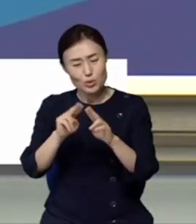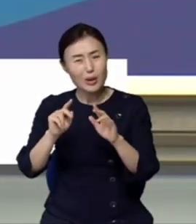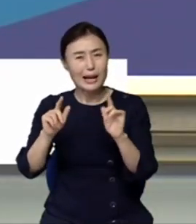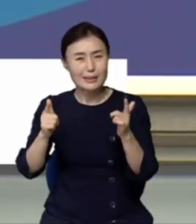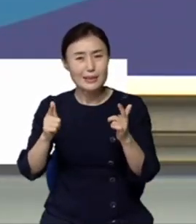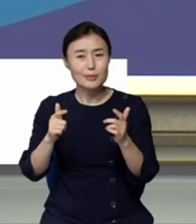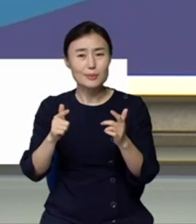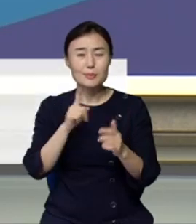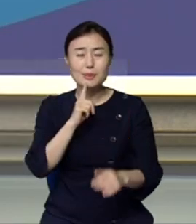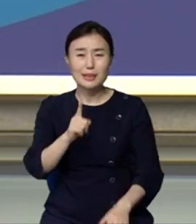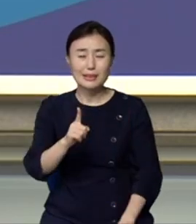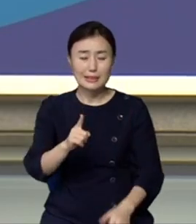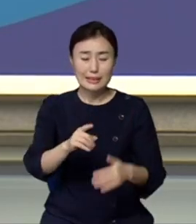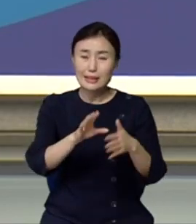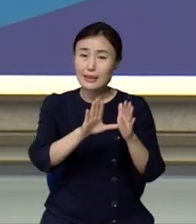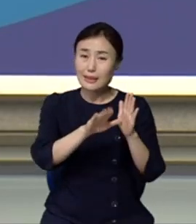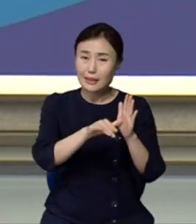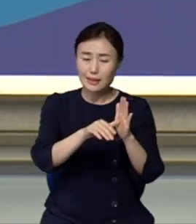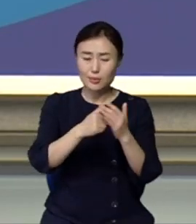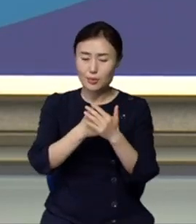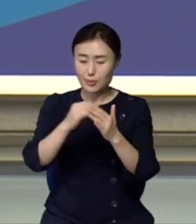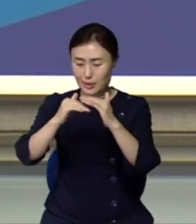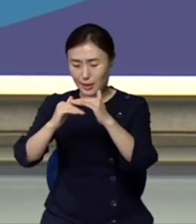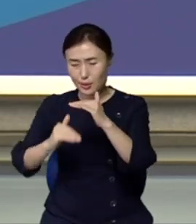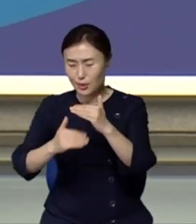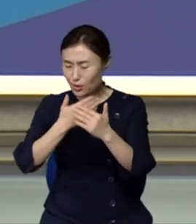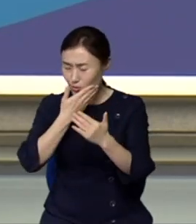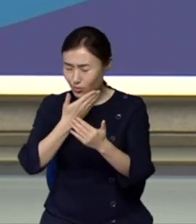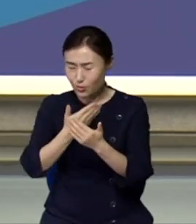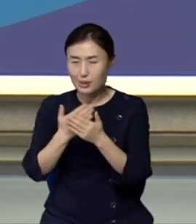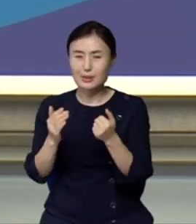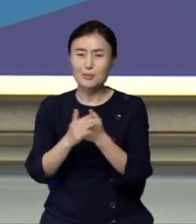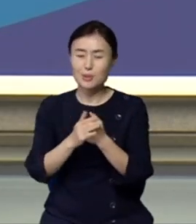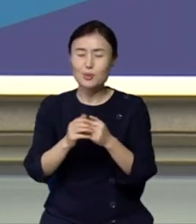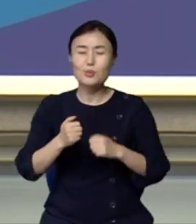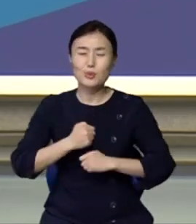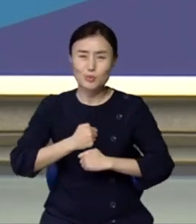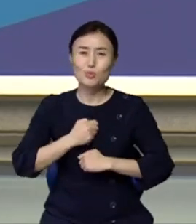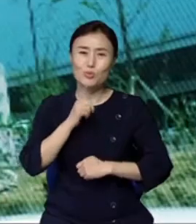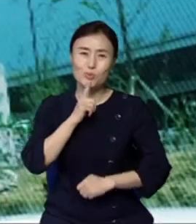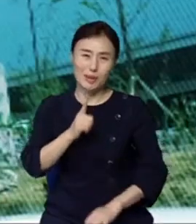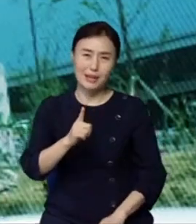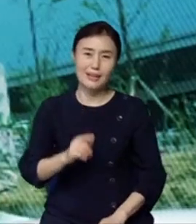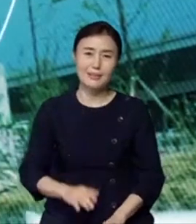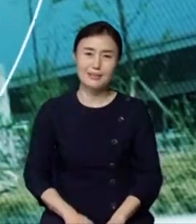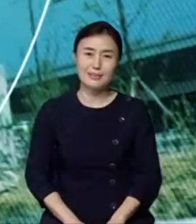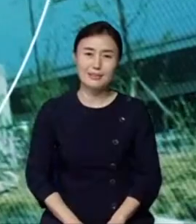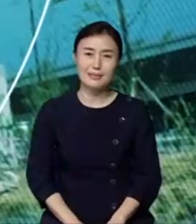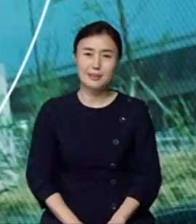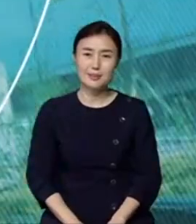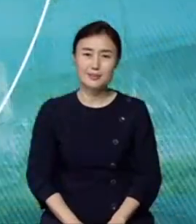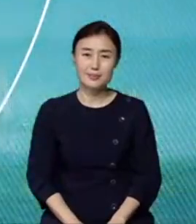건 아니라며 시기와 내용에 신중을 기하자는 취지라고 설명했습니다.